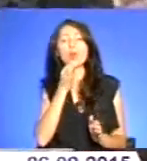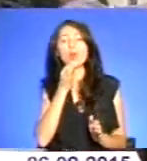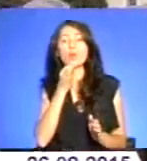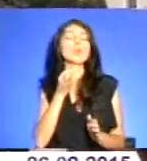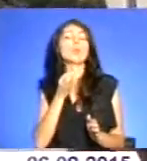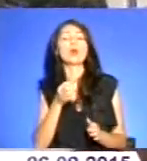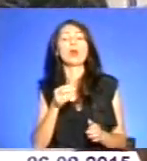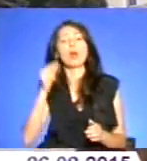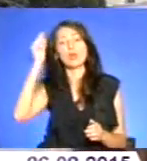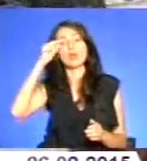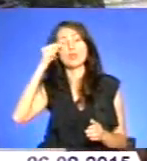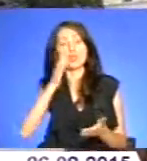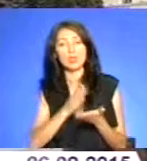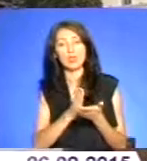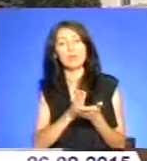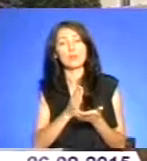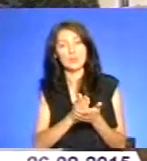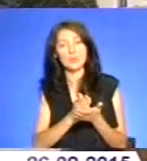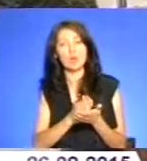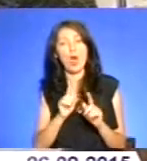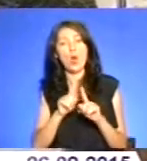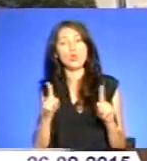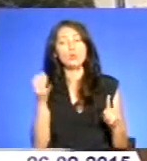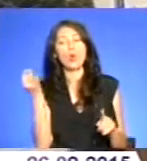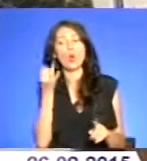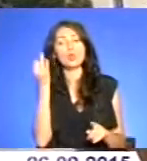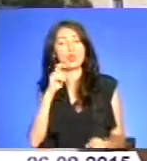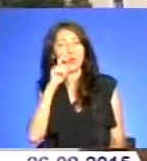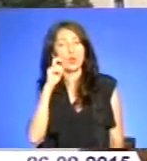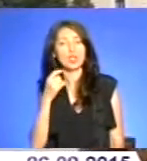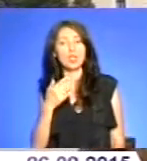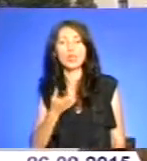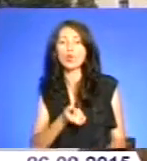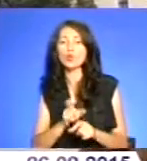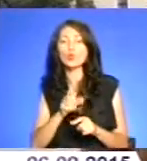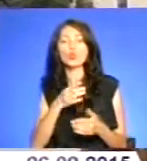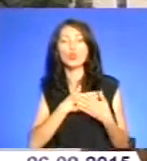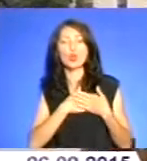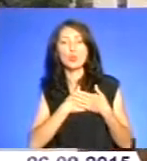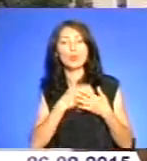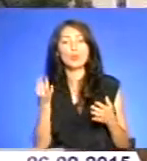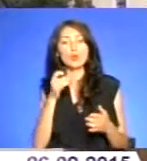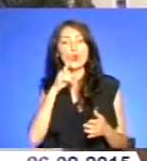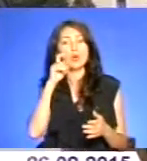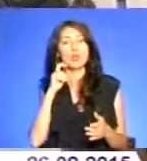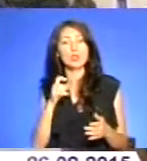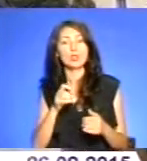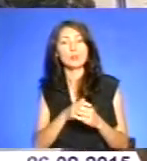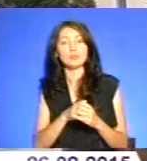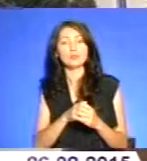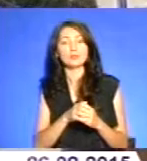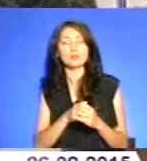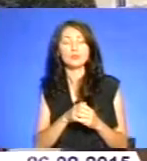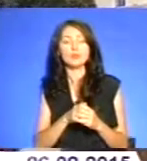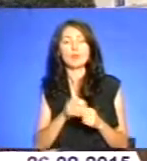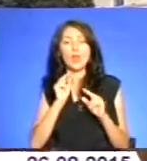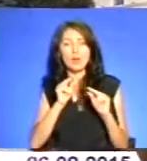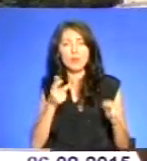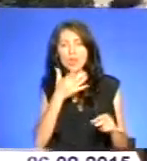тебе? Звісно, є. Це особливо історія України. Я її дуже люблю, особливо за те, як наша Марія Володимирівна нам викладає